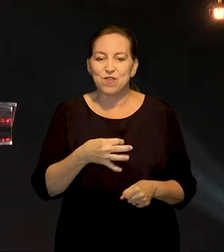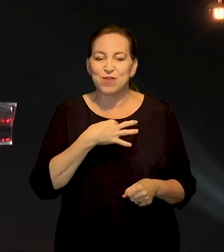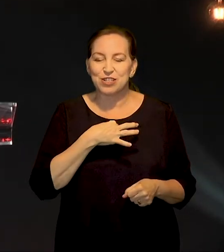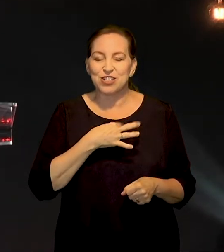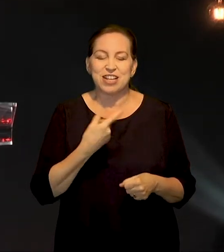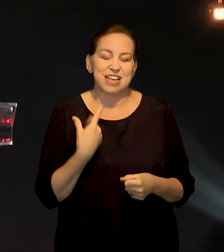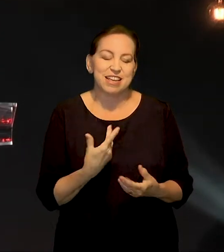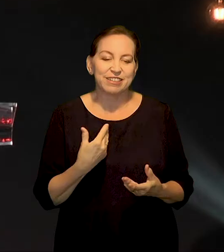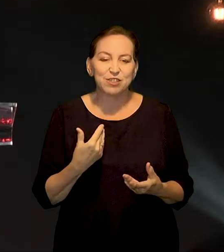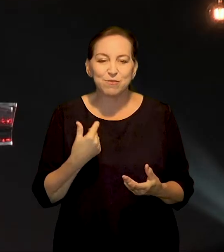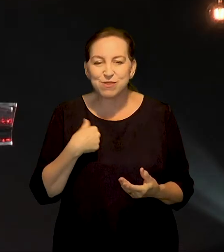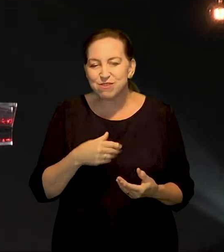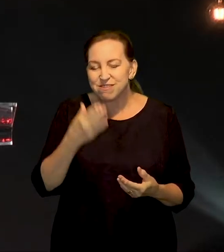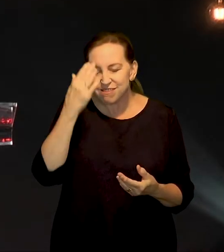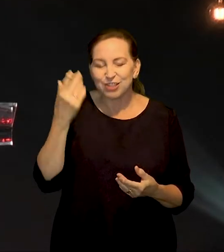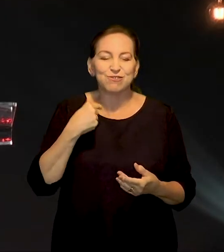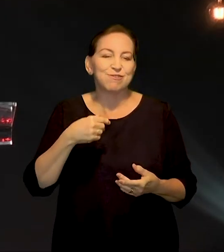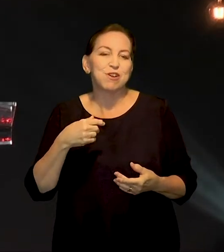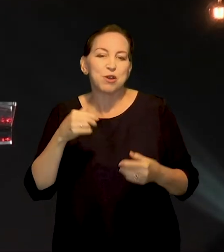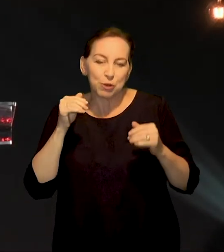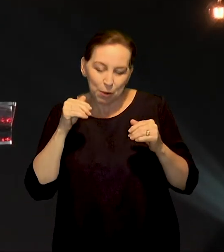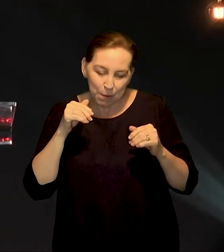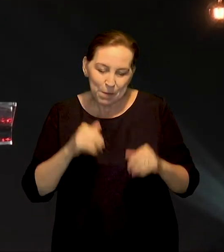Teraz przyjrzymy się grupie, która jest najbardziej roszczeniowa.